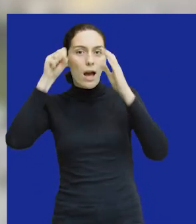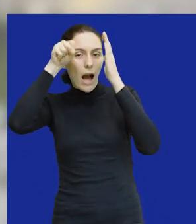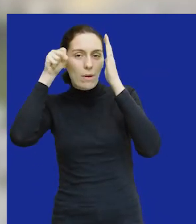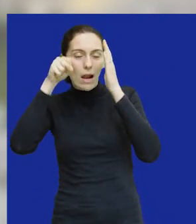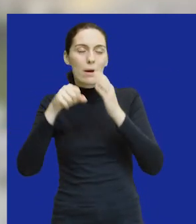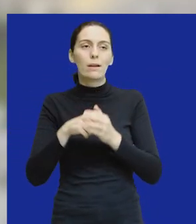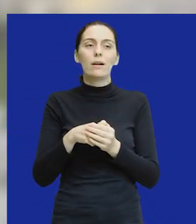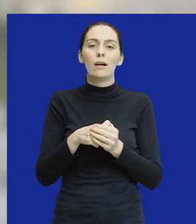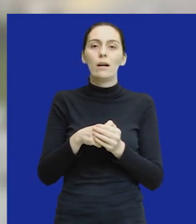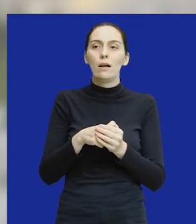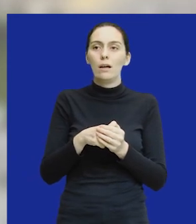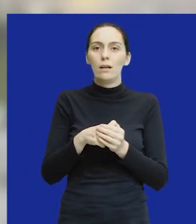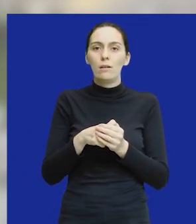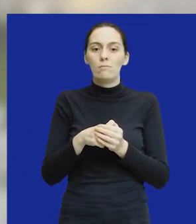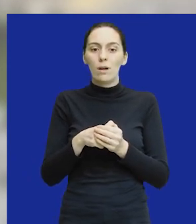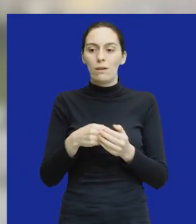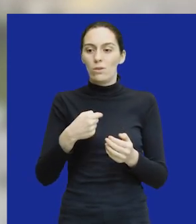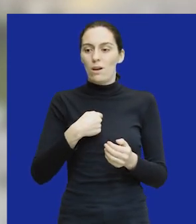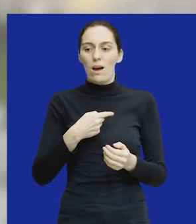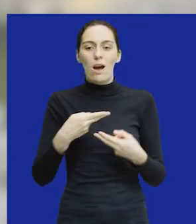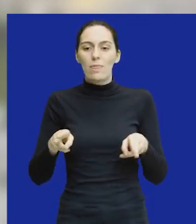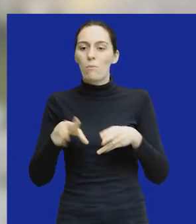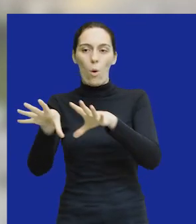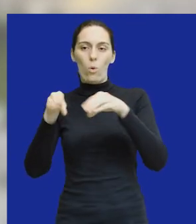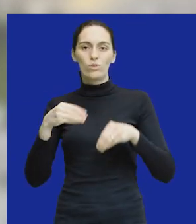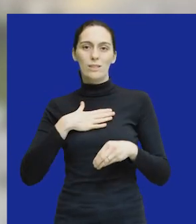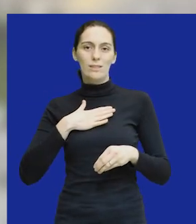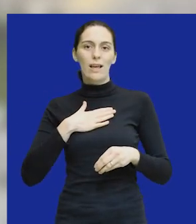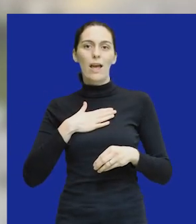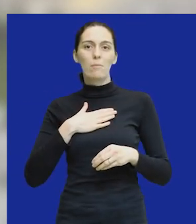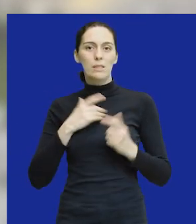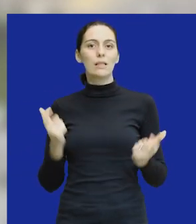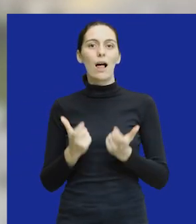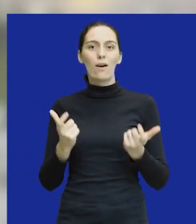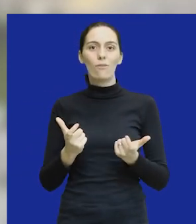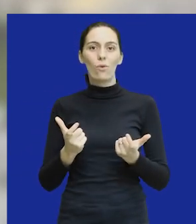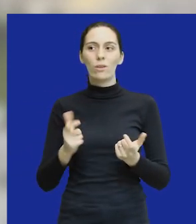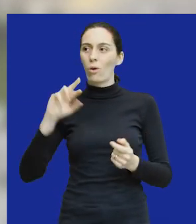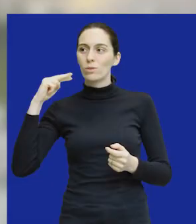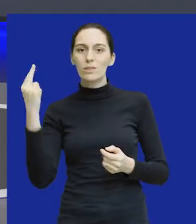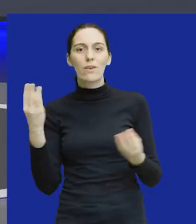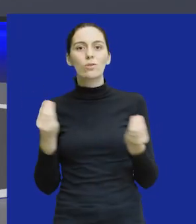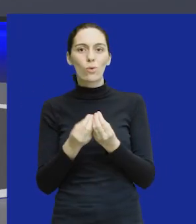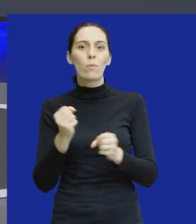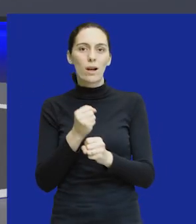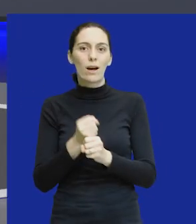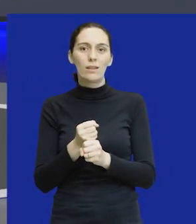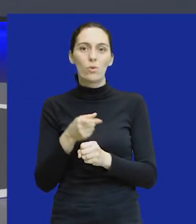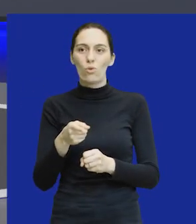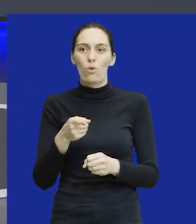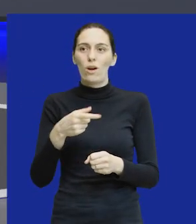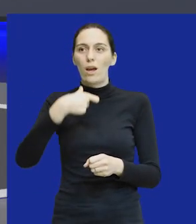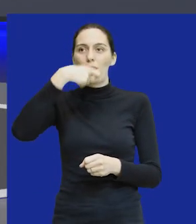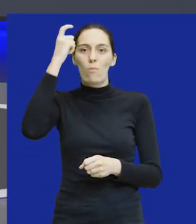reportera, svih koji sudjeluju u tom procesu, a da ja sebi pripisujem nekakvu slavu i zaslugu, to bi bilo stvarno